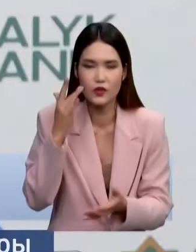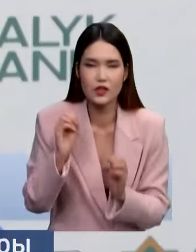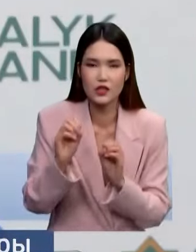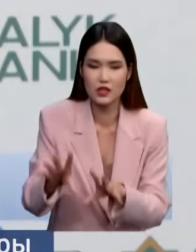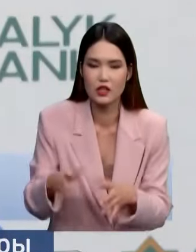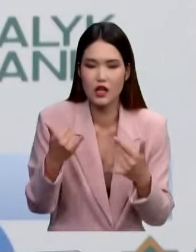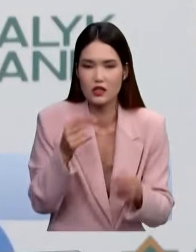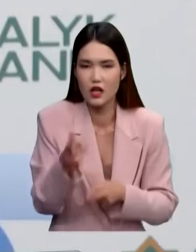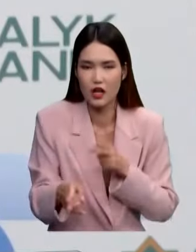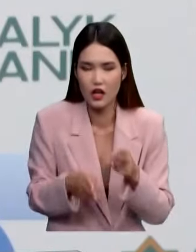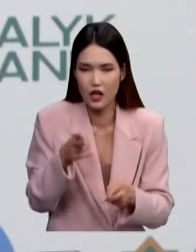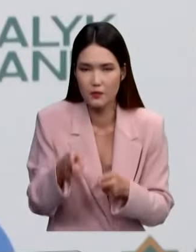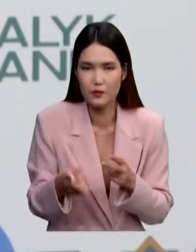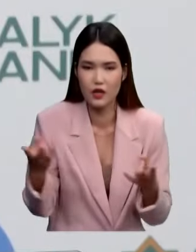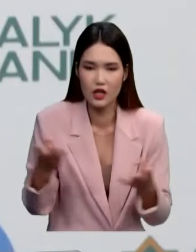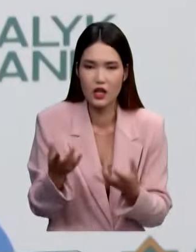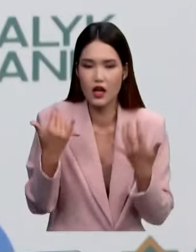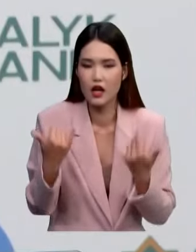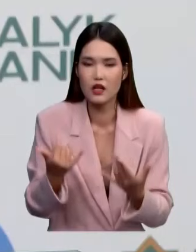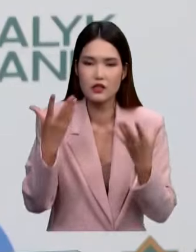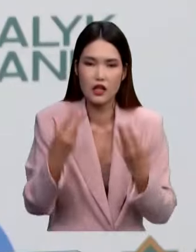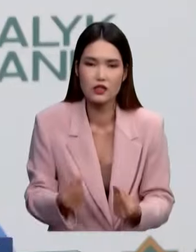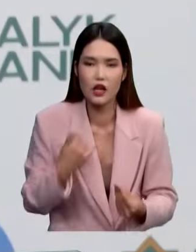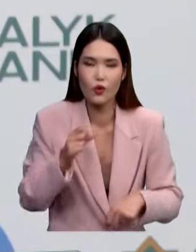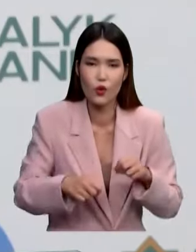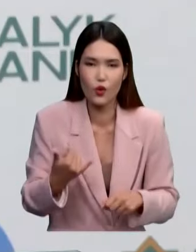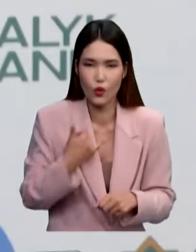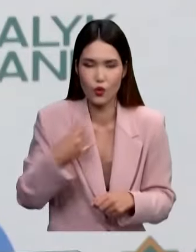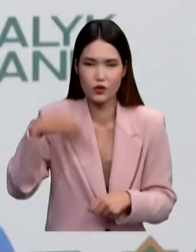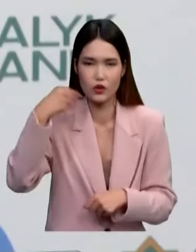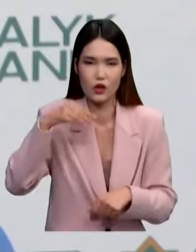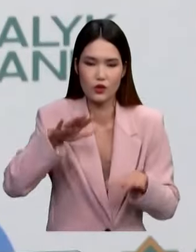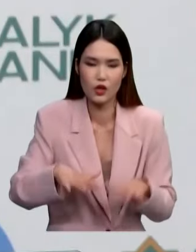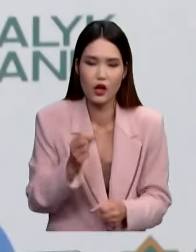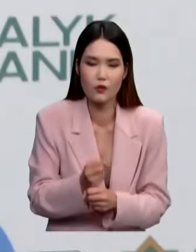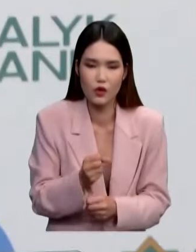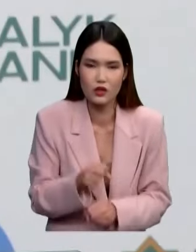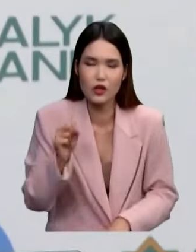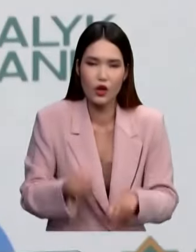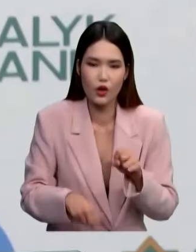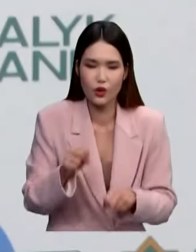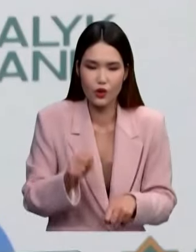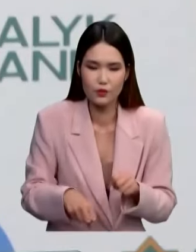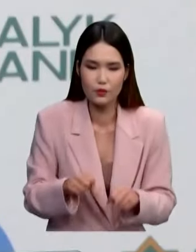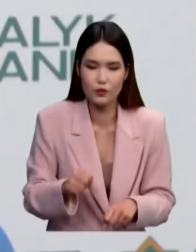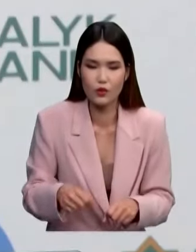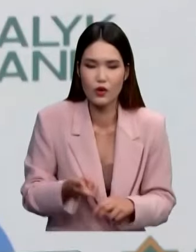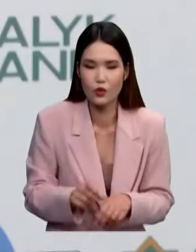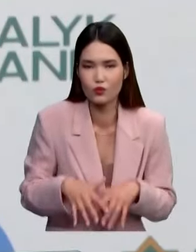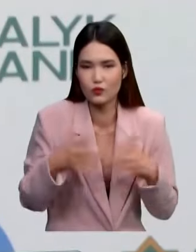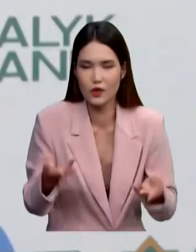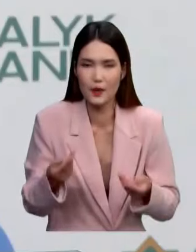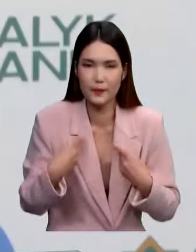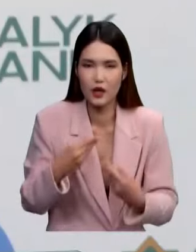жіберетін болсақ, операция жасау үшін. Қазіргі таңда бұл мүмкіндік өзіміздің орталықта жасауға мүмкіншілік осындай